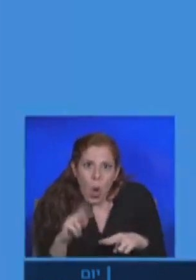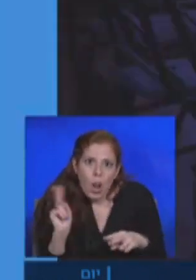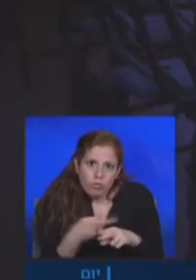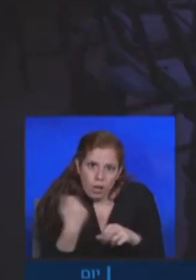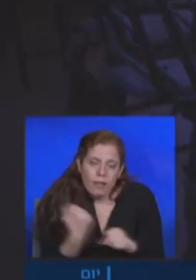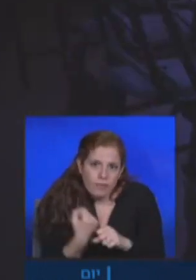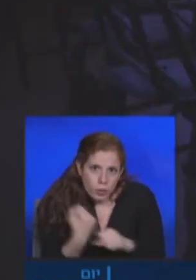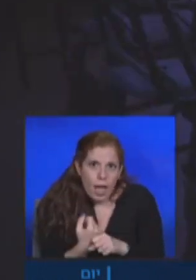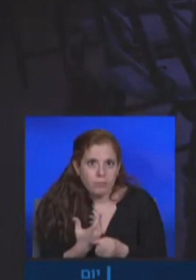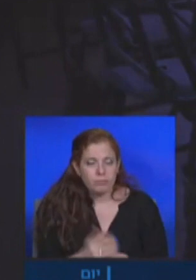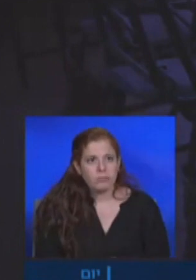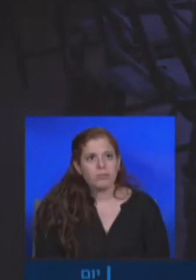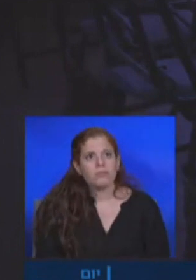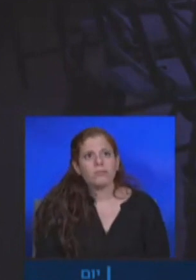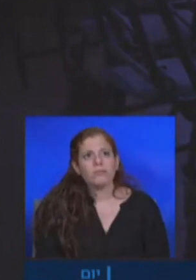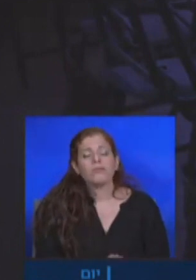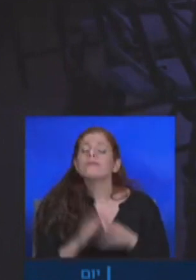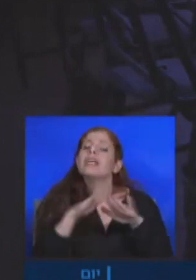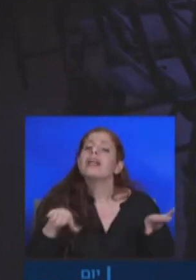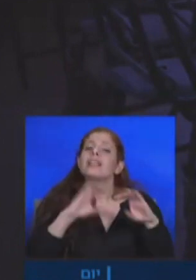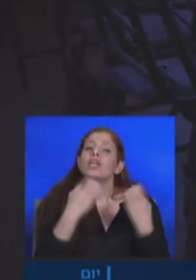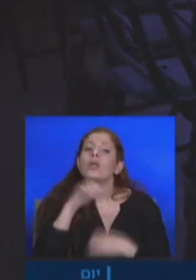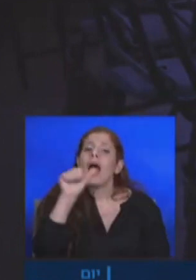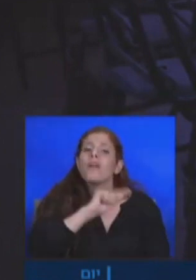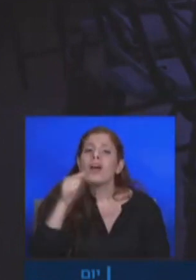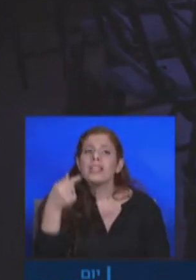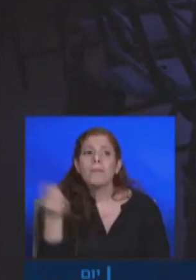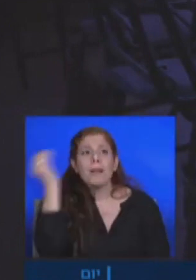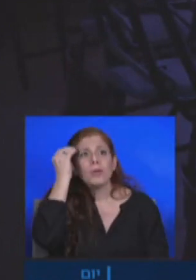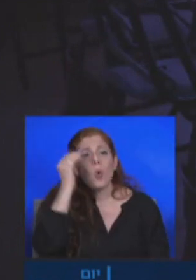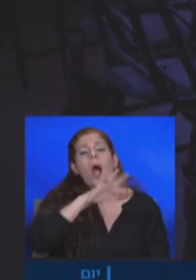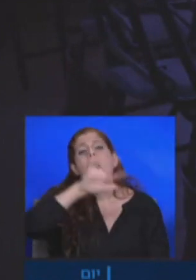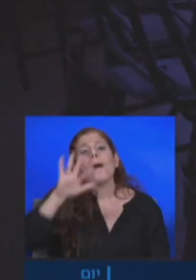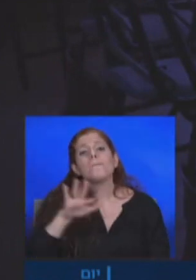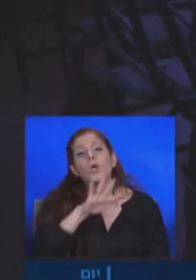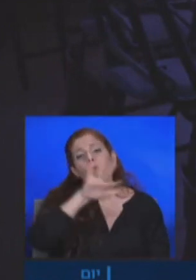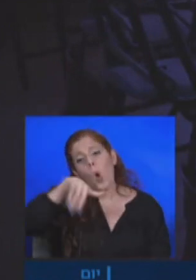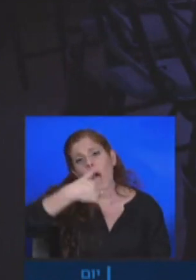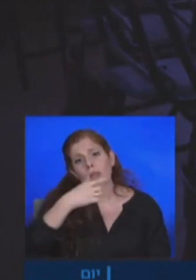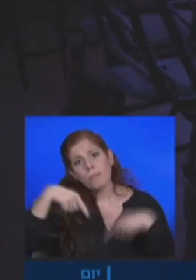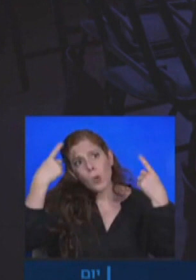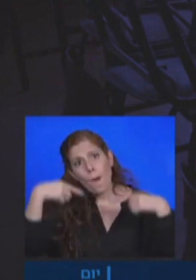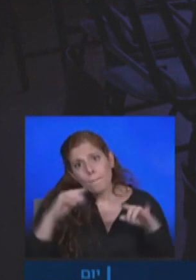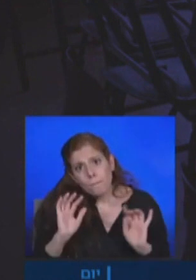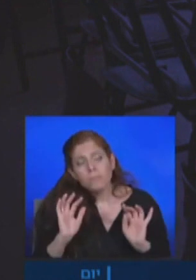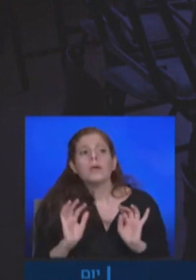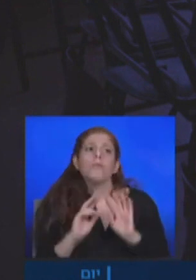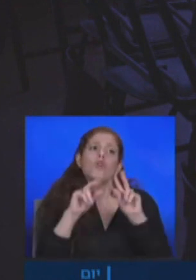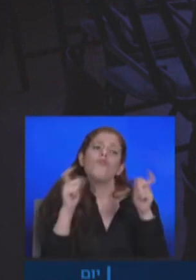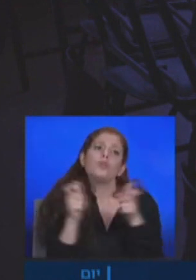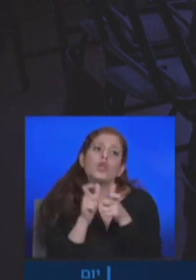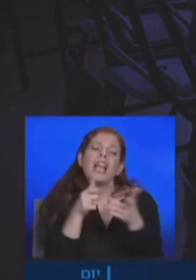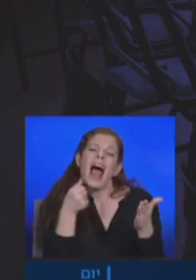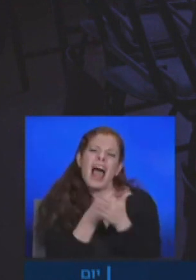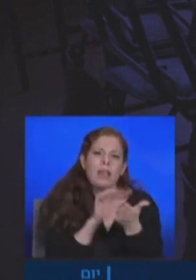עבודה. ילדי כיתות א' עד ג' ללמדו 5 שעות בלבד ביום, בקבוצות של עד 15 תלמידים.